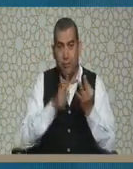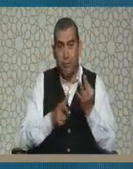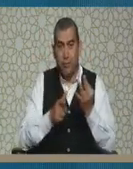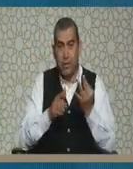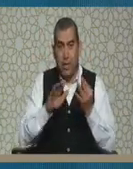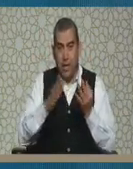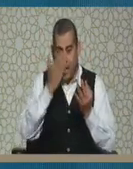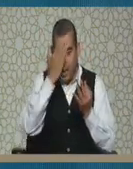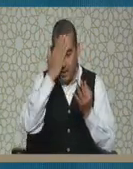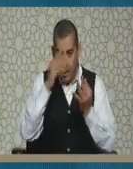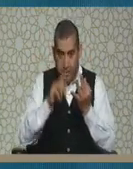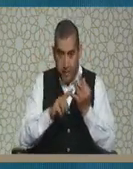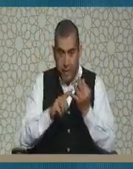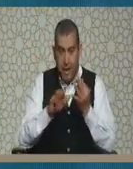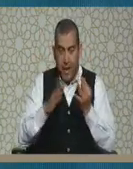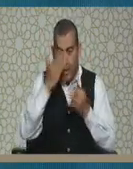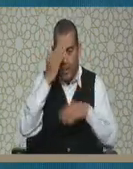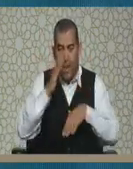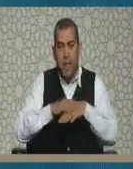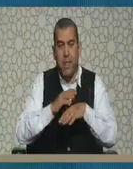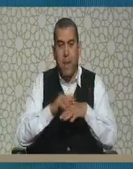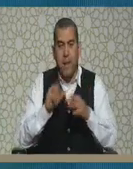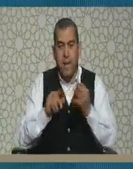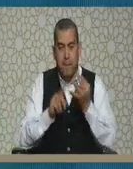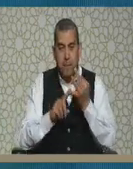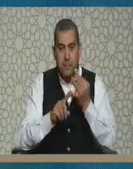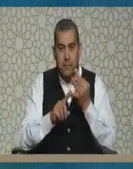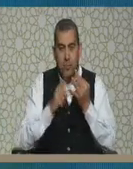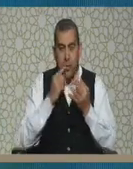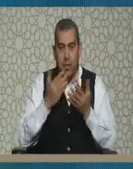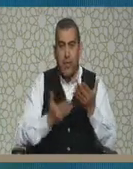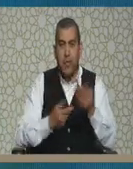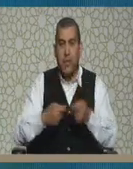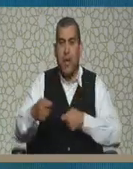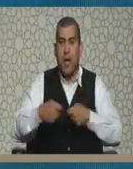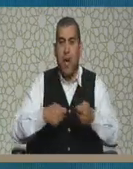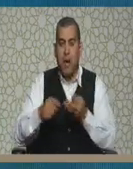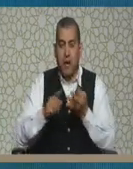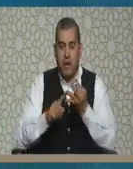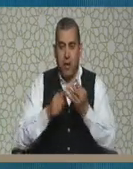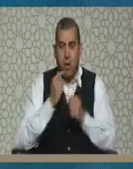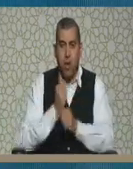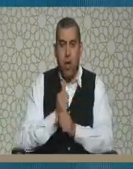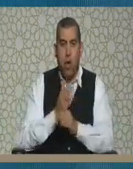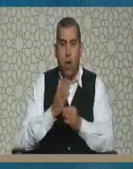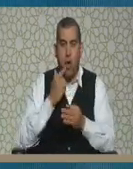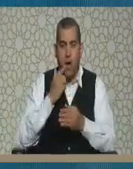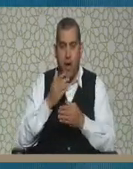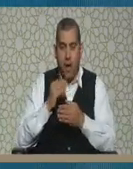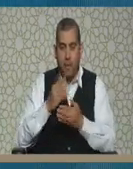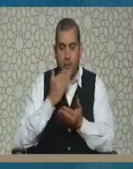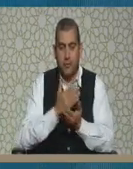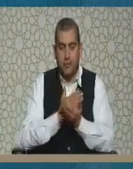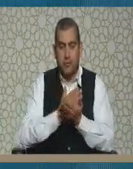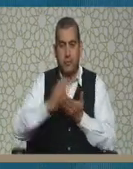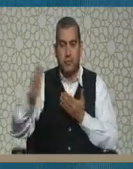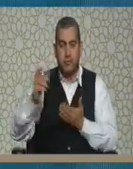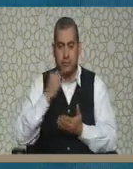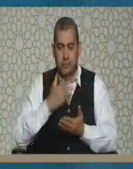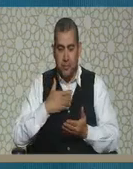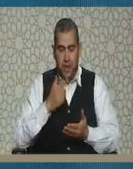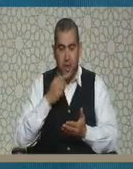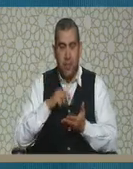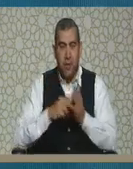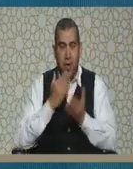عباده العبيد وعباده التجار وعباده الاحرار وعباده الحر ده اللي